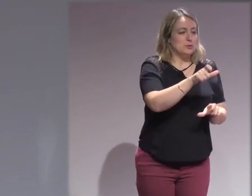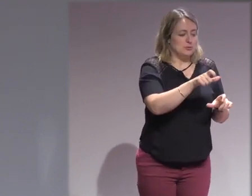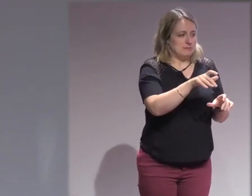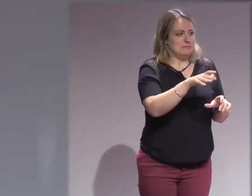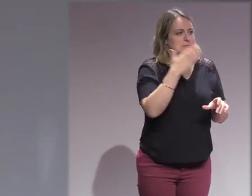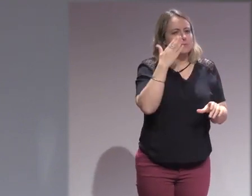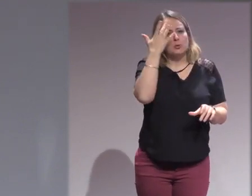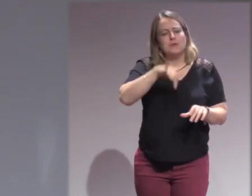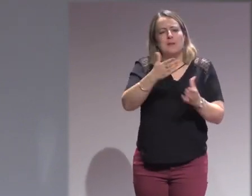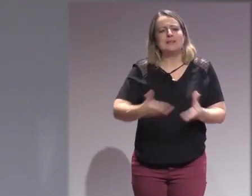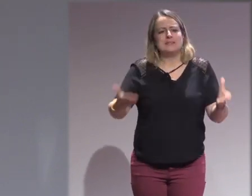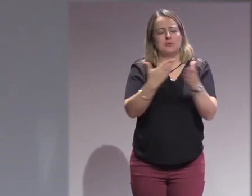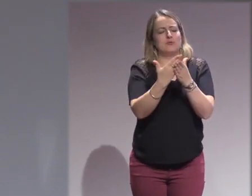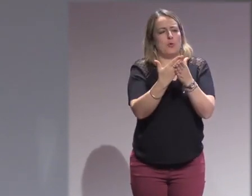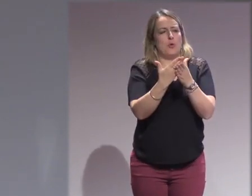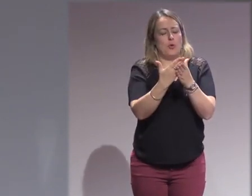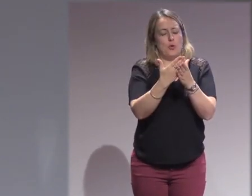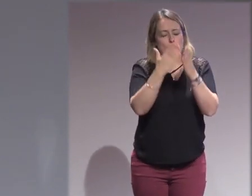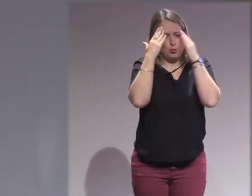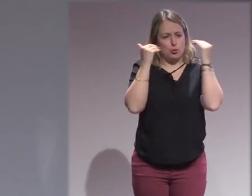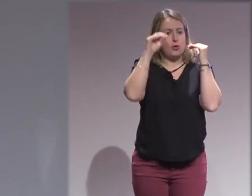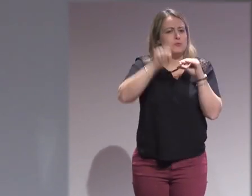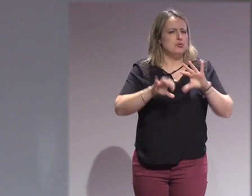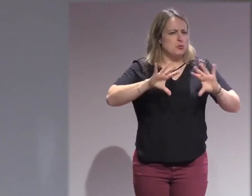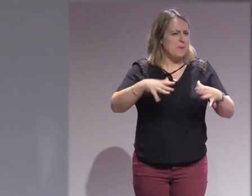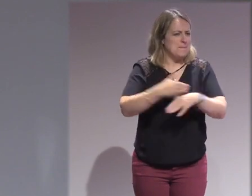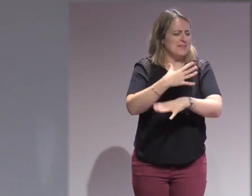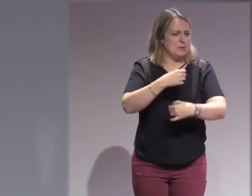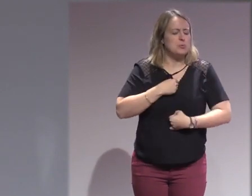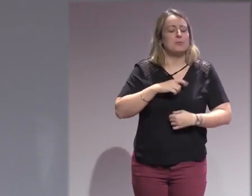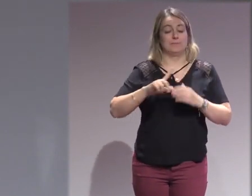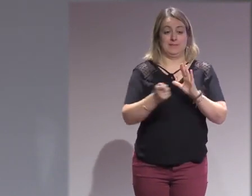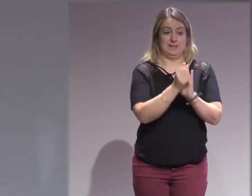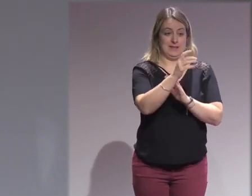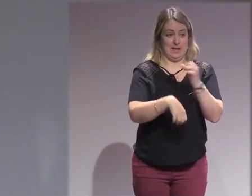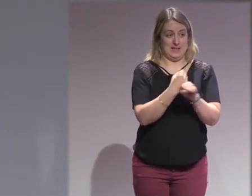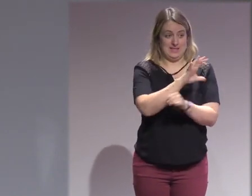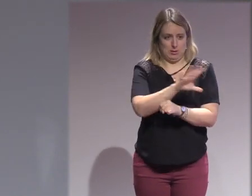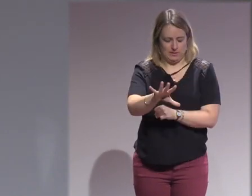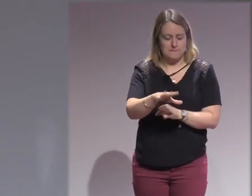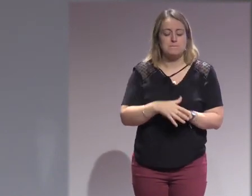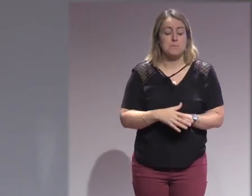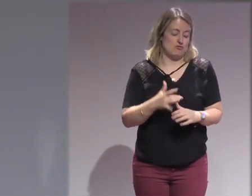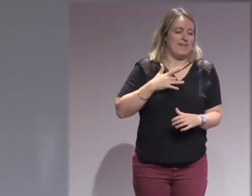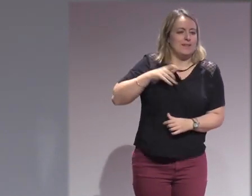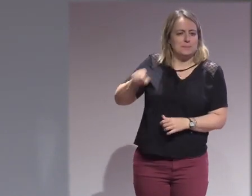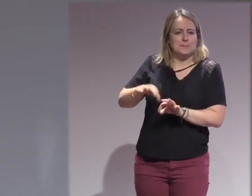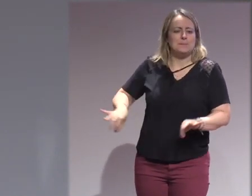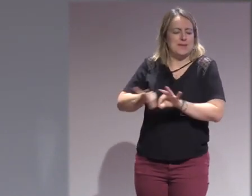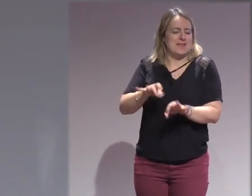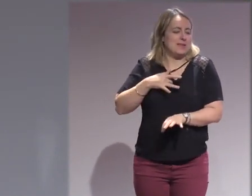de l'histoire de l'adoption en Corée du Sud, ça commence donc en 55. En fait, ce qui est intéressant dans l'histoire de la Corée du Sud, c'est